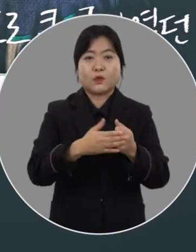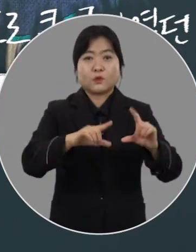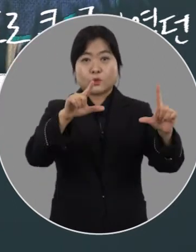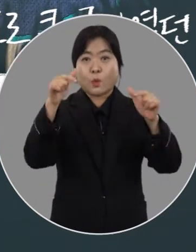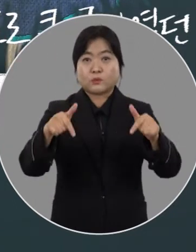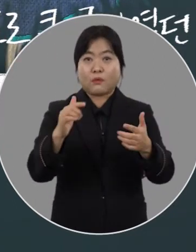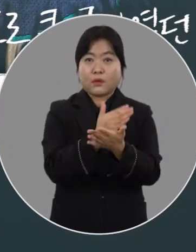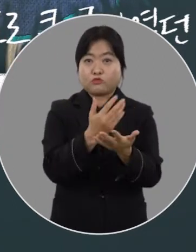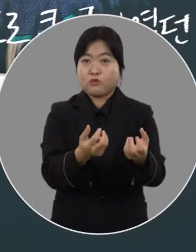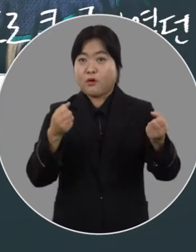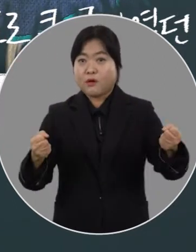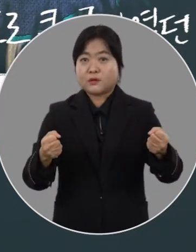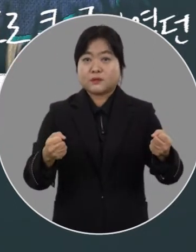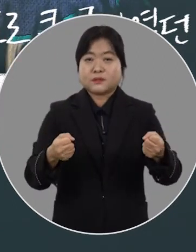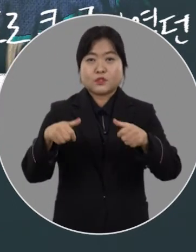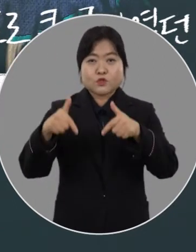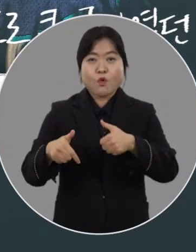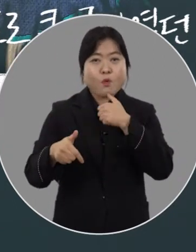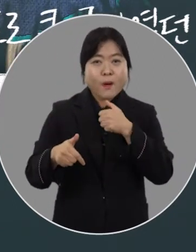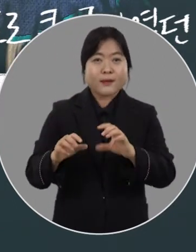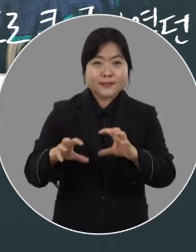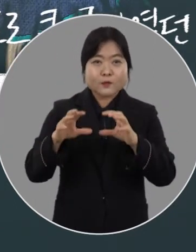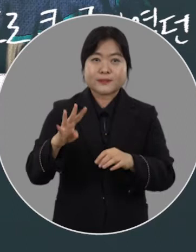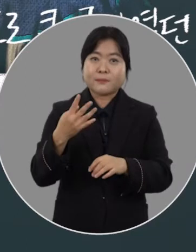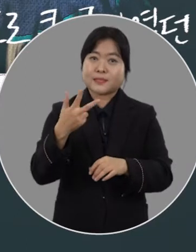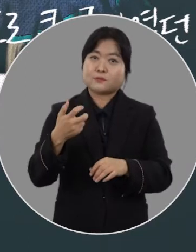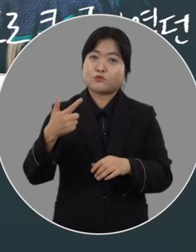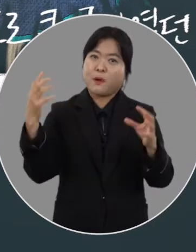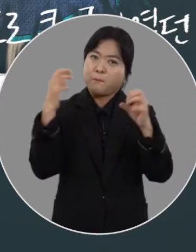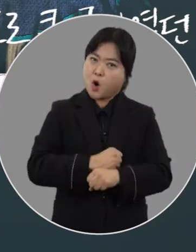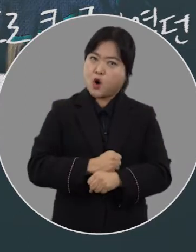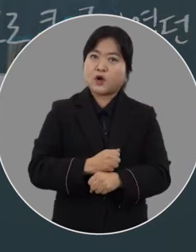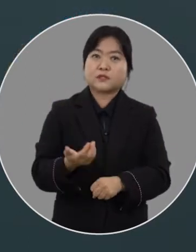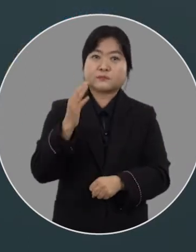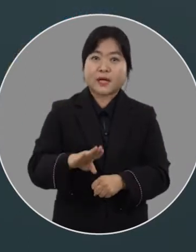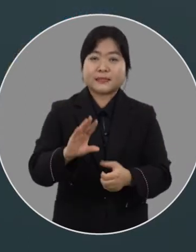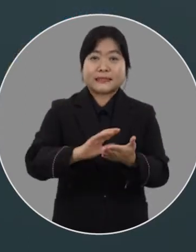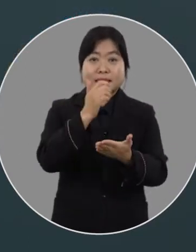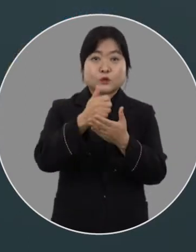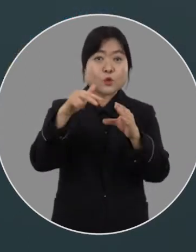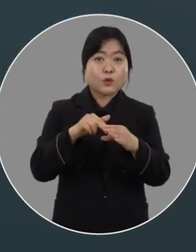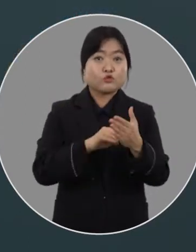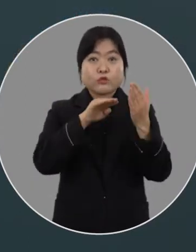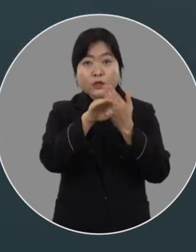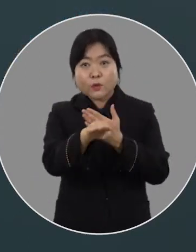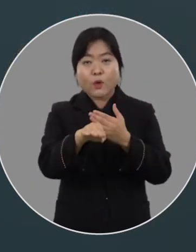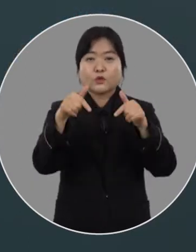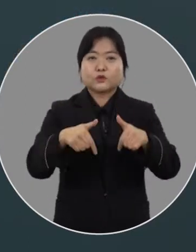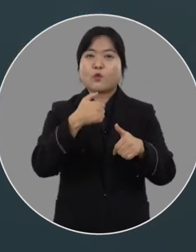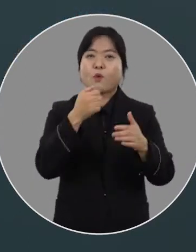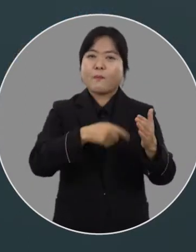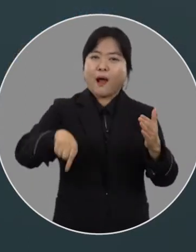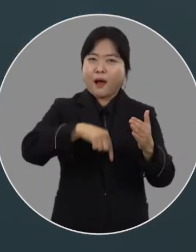서로 나누어지면서 서로마 제국은 476년에 멸망하게 되지만 그리스도교는 그 이후에도